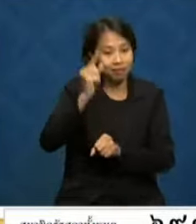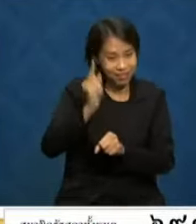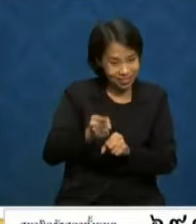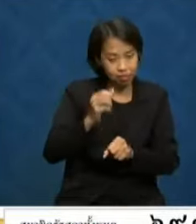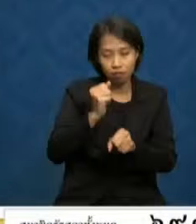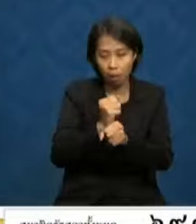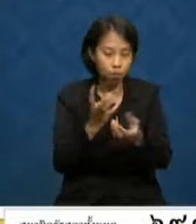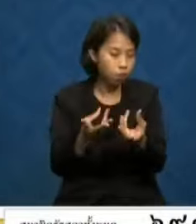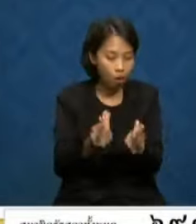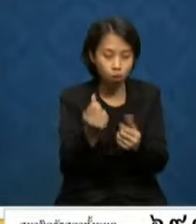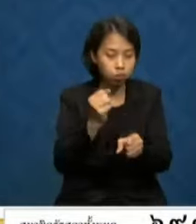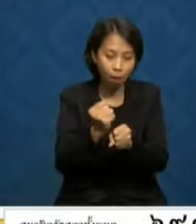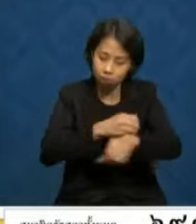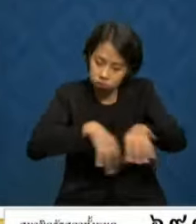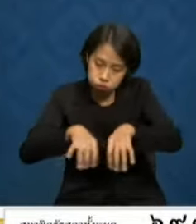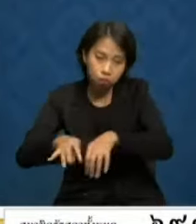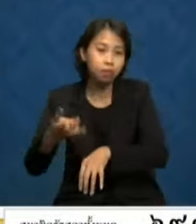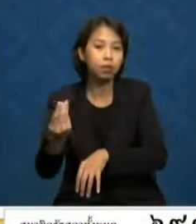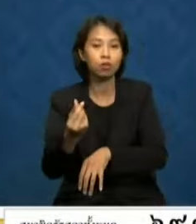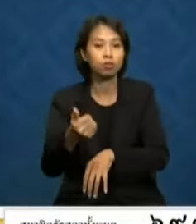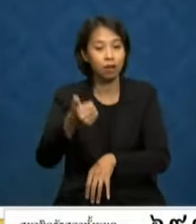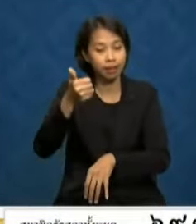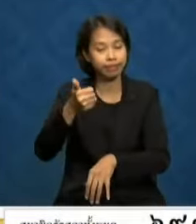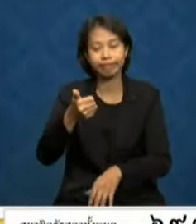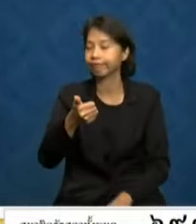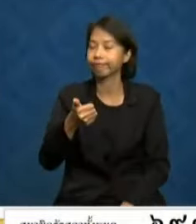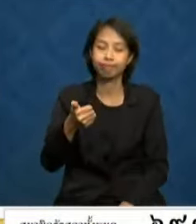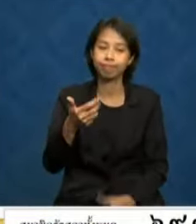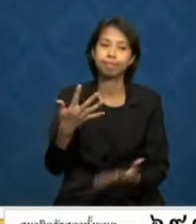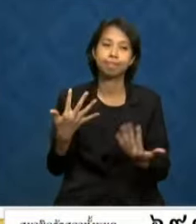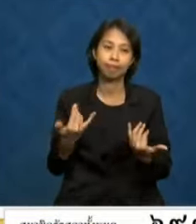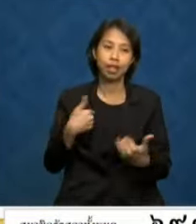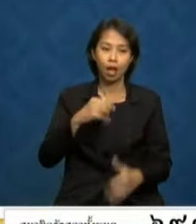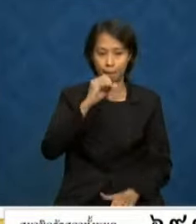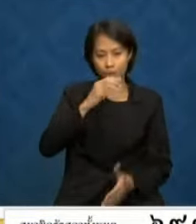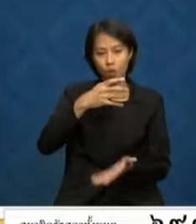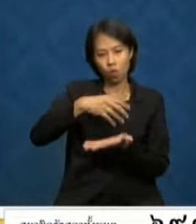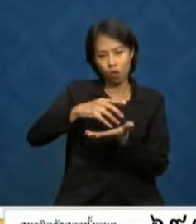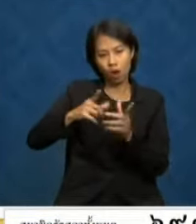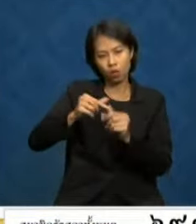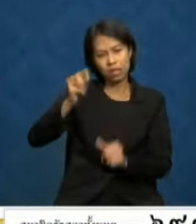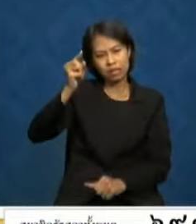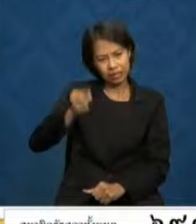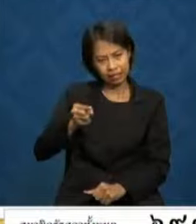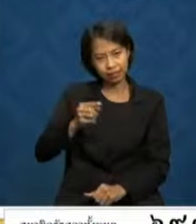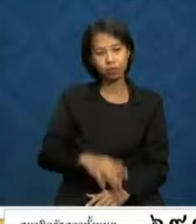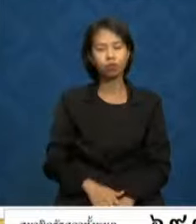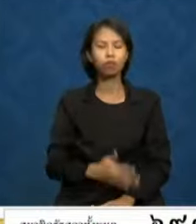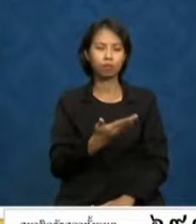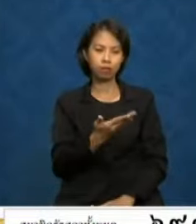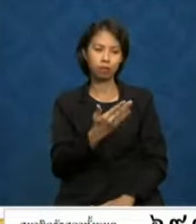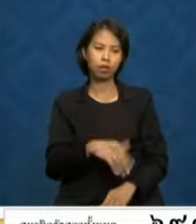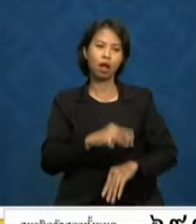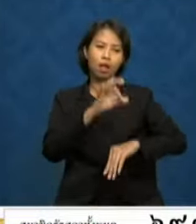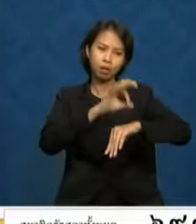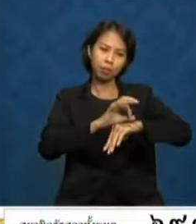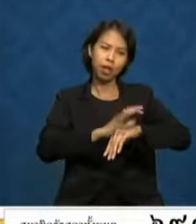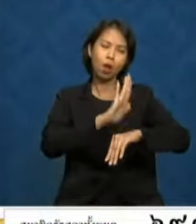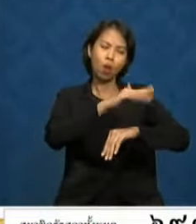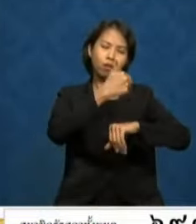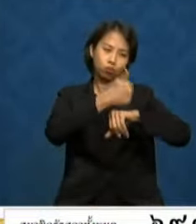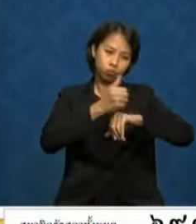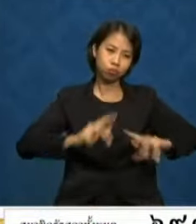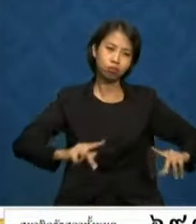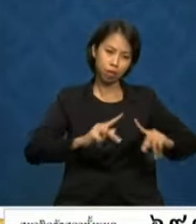ำหนิมาให้กำลังใจท่านแล้วขอให้ท่านตระหนักเห็นโผท่านรัฐมนตรีว่าการกระทรวงการต่างประเทศอาจจะอยู่ในตำแหน่งต่อผม